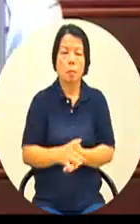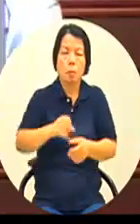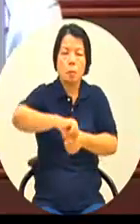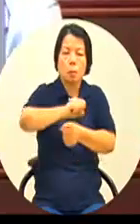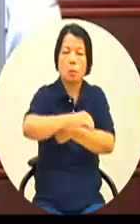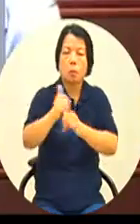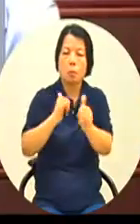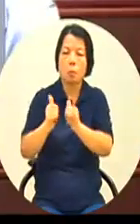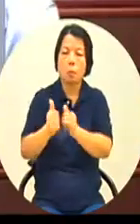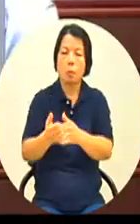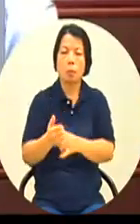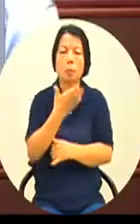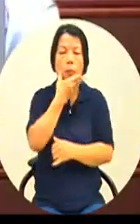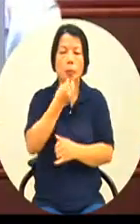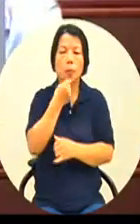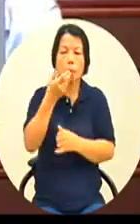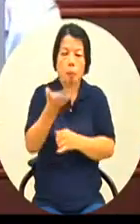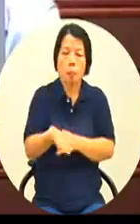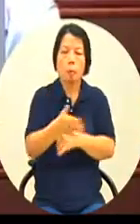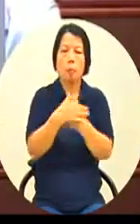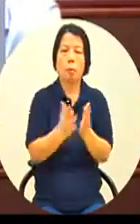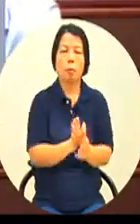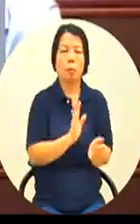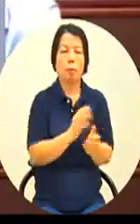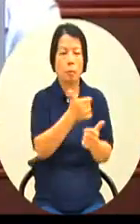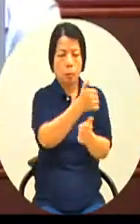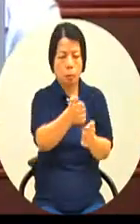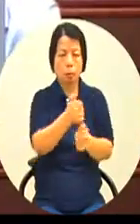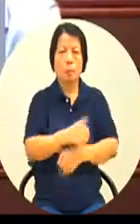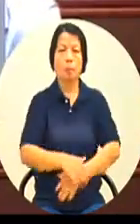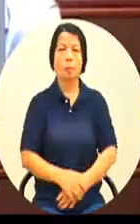祉哈，这个也感谢苏议员的协助。